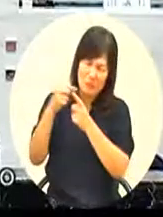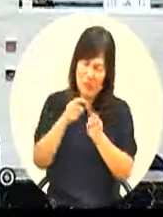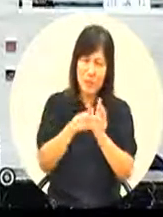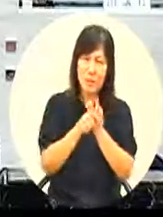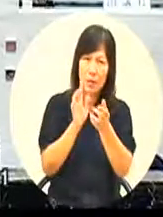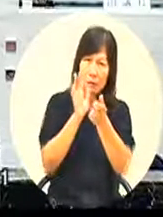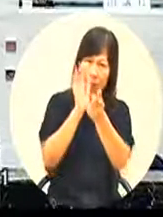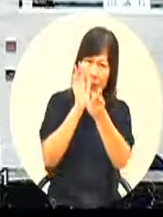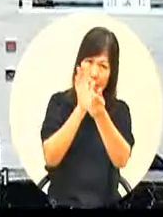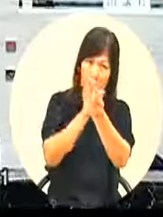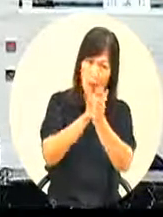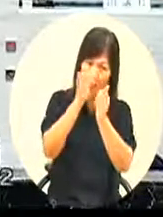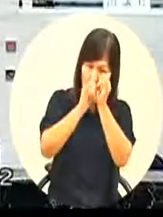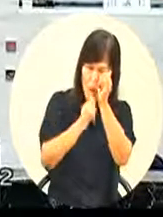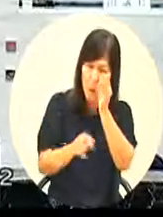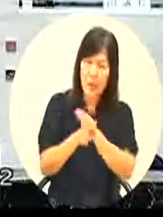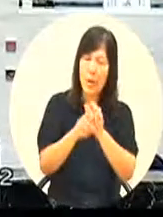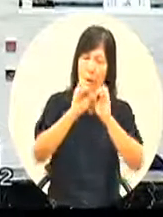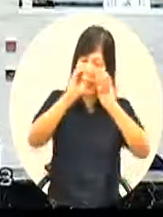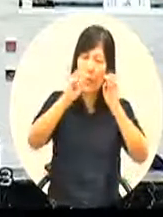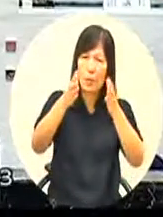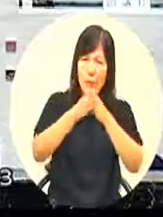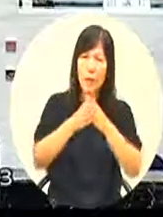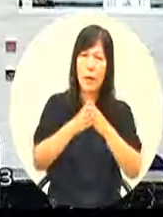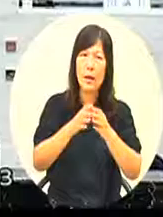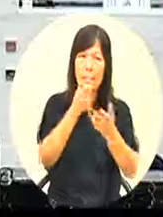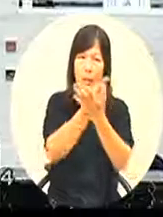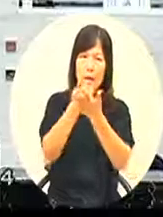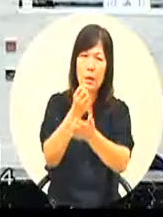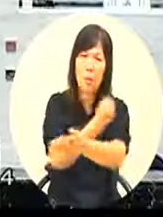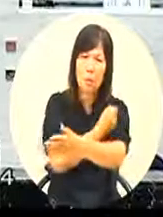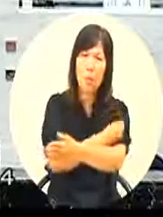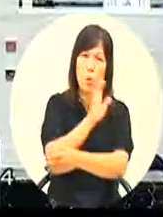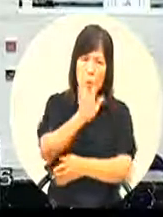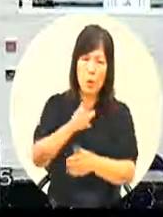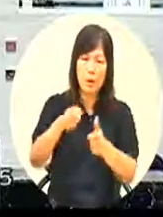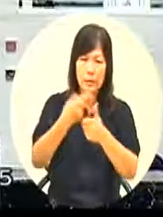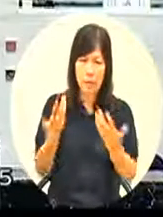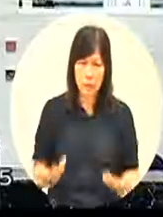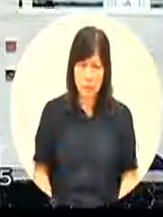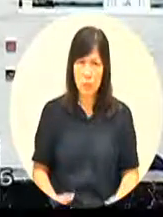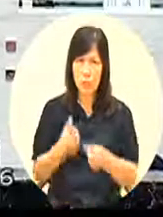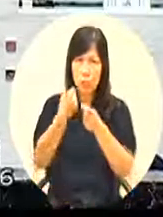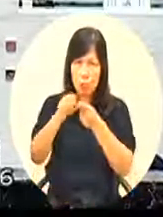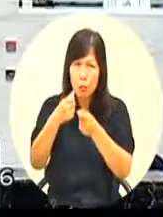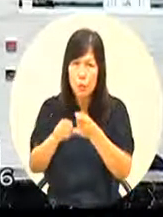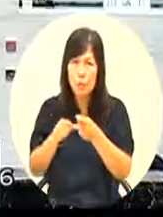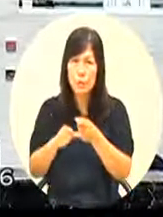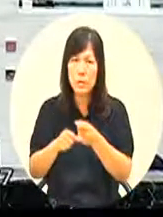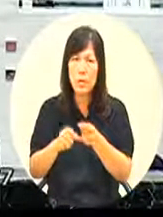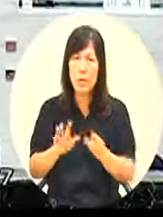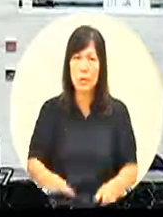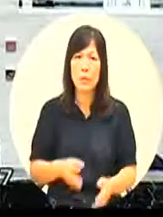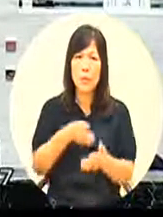来的下一代来发声，谢谢辛苦了，那我们先休息五分钟就好了，因